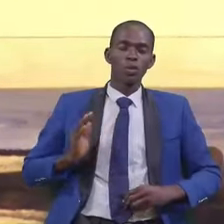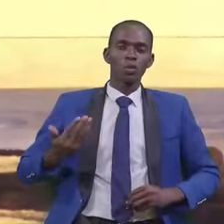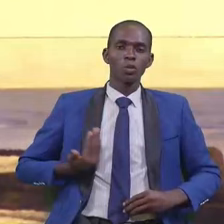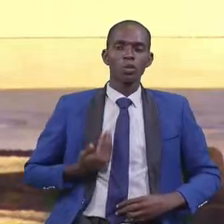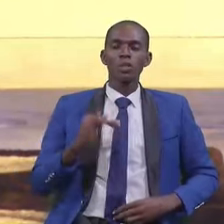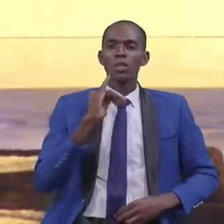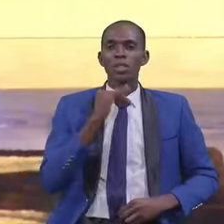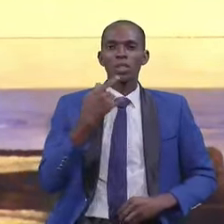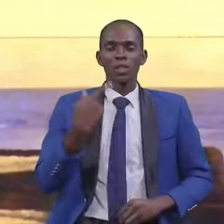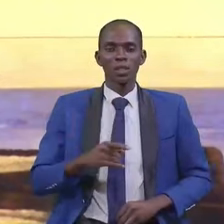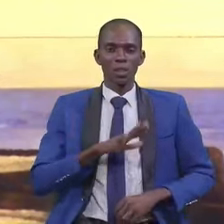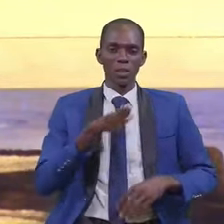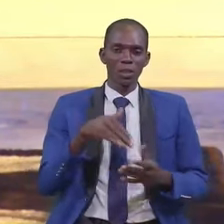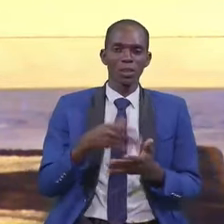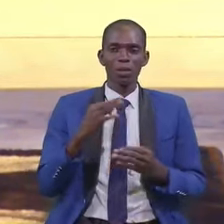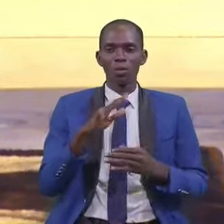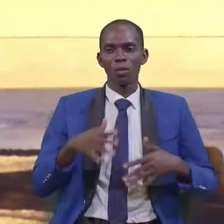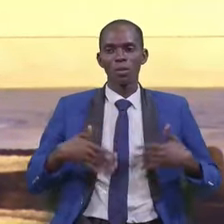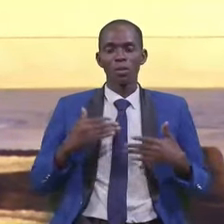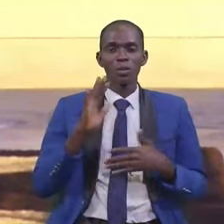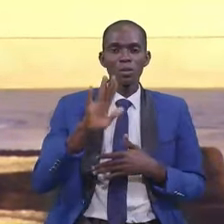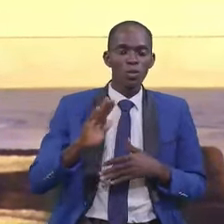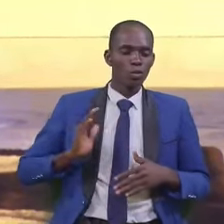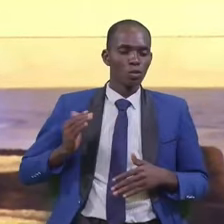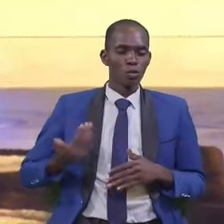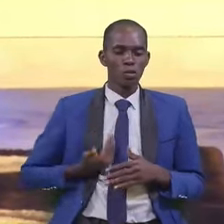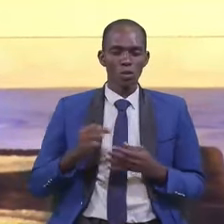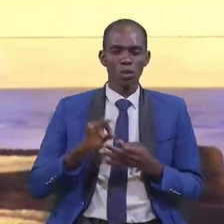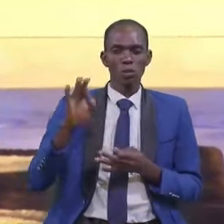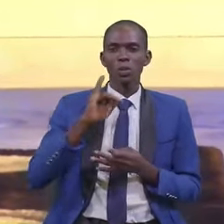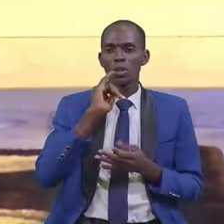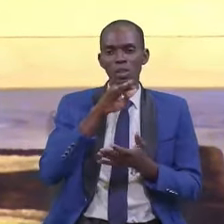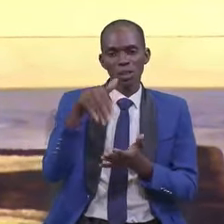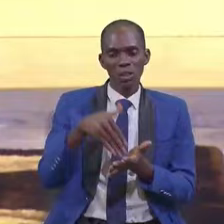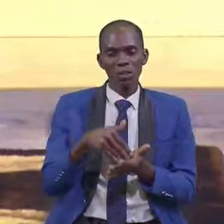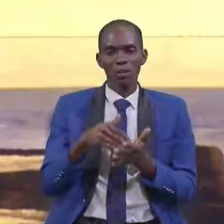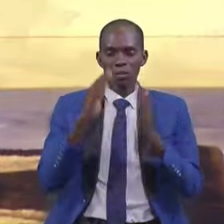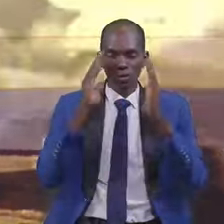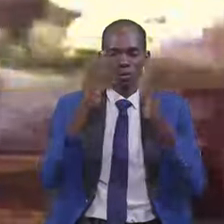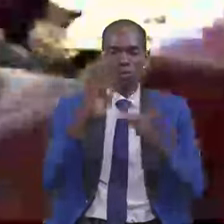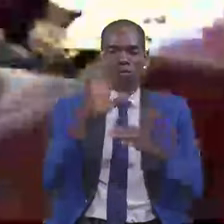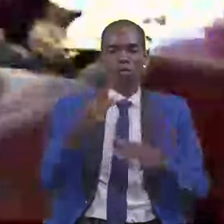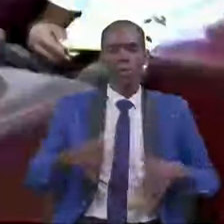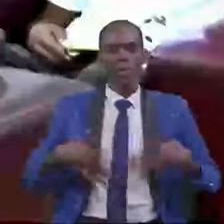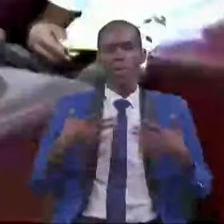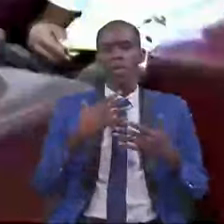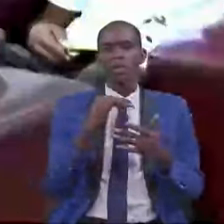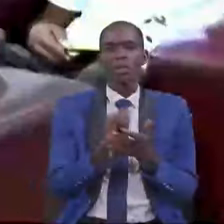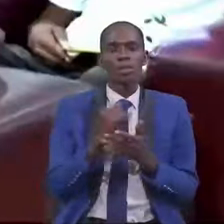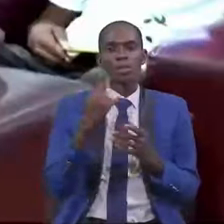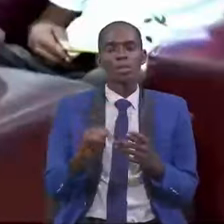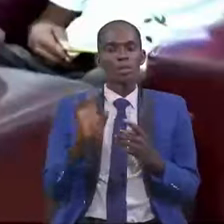vie. Votre âme, votre esprit sont le centre de votre vie. Et que la condition pour que votre